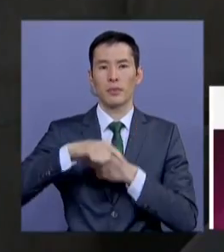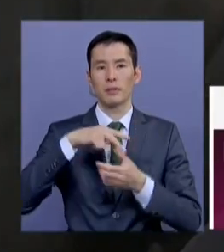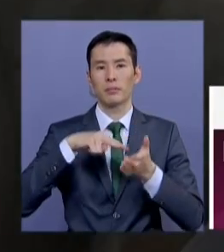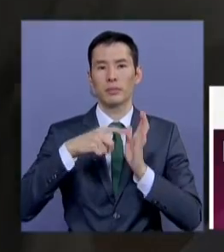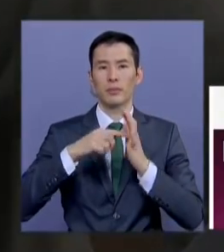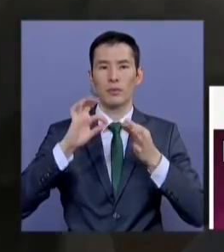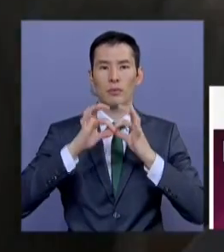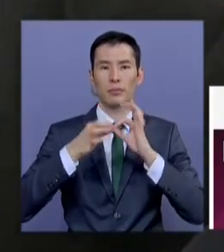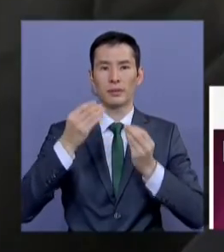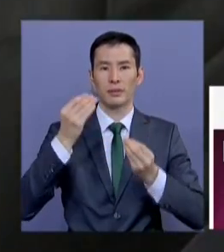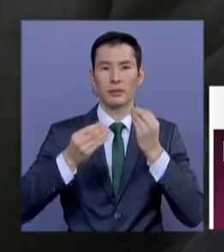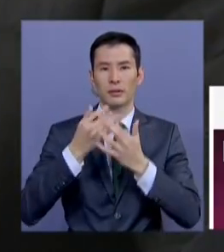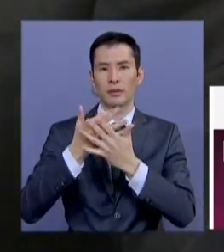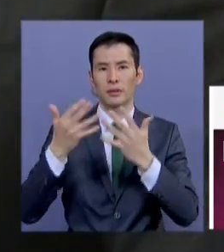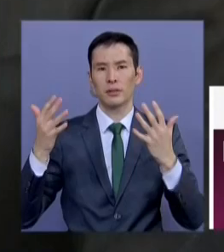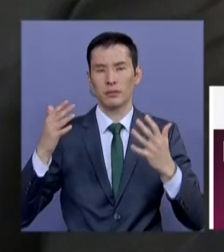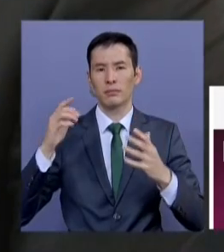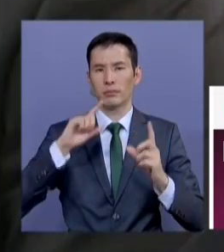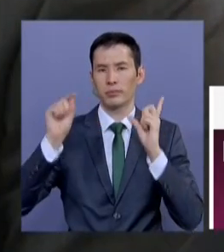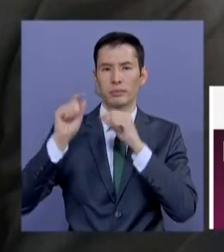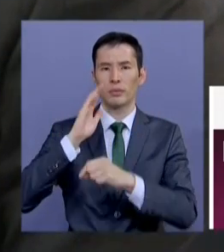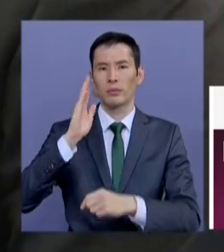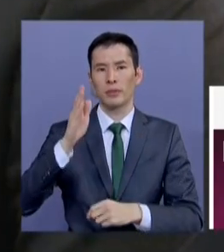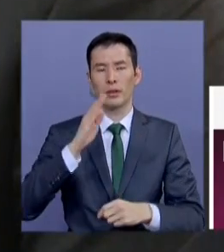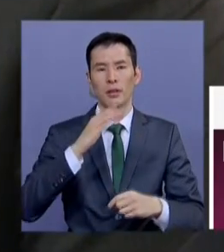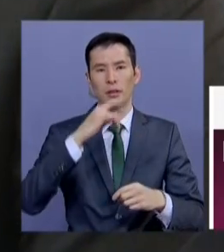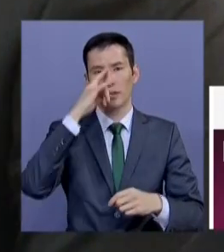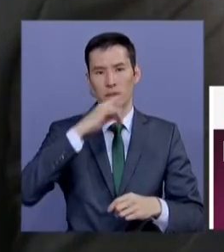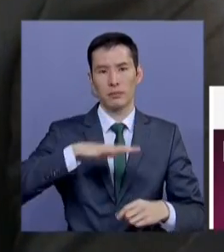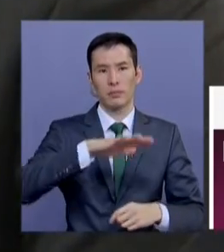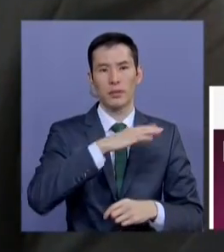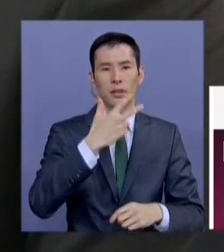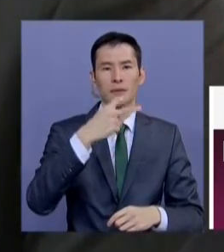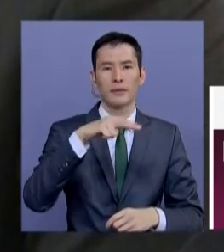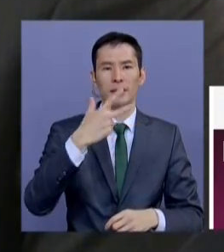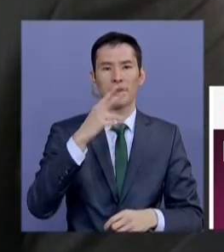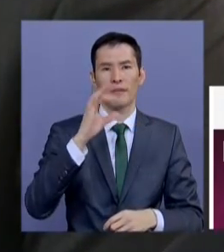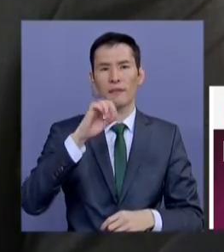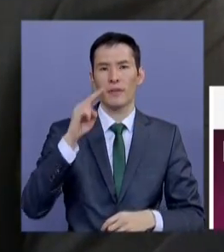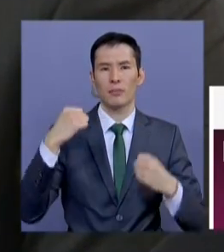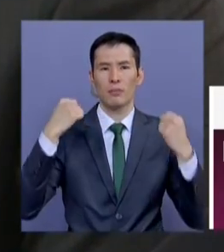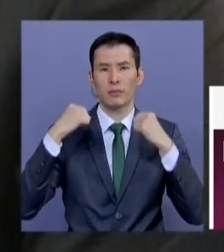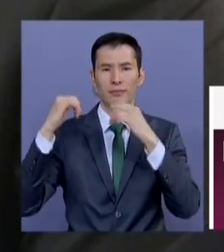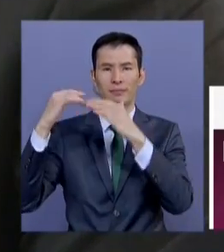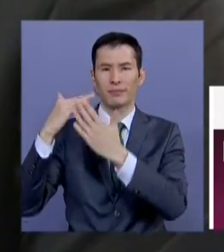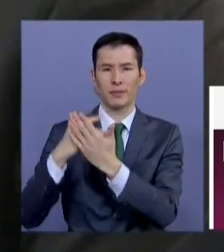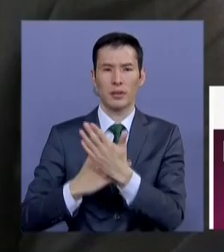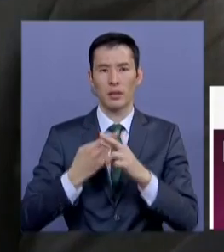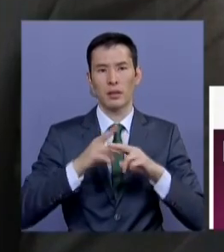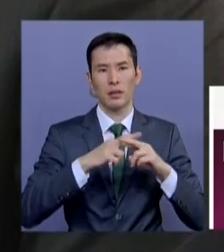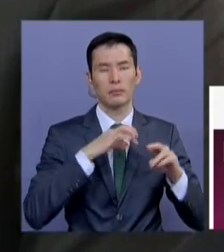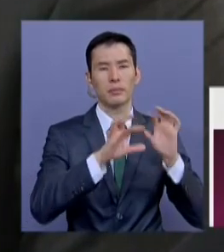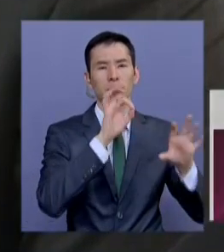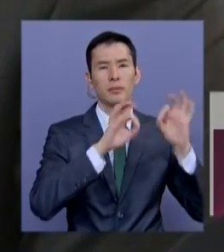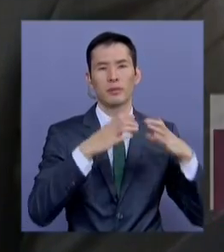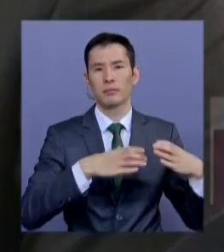Олимпиада ойындарына 200-ге тарта адаммен барамыз деген жоспар бар. Спорттың 22 түрінен медаль үшін таласамыз. Біз бұған дейінде Жапонияда бірнеше рет болып